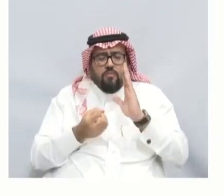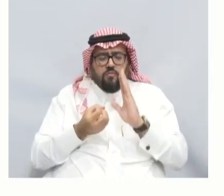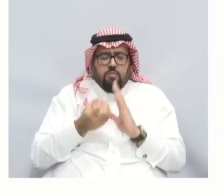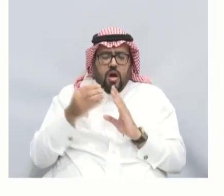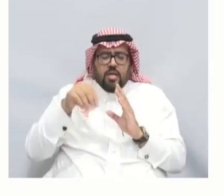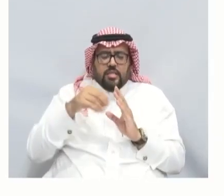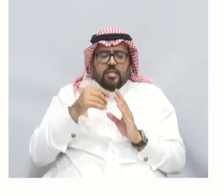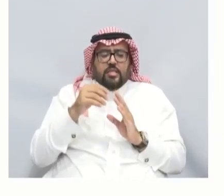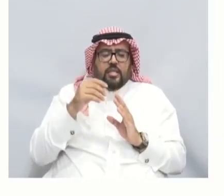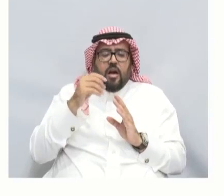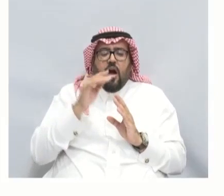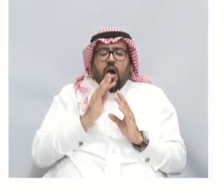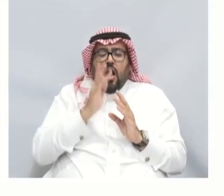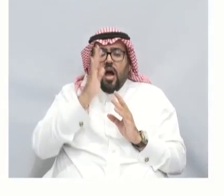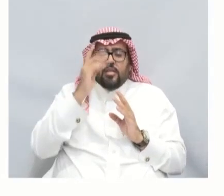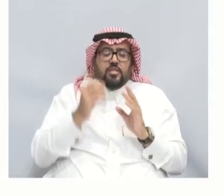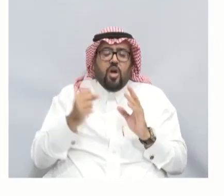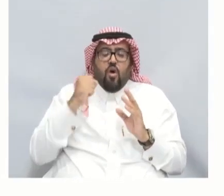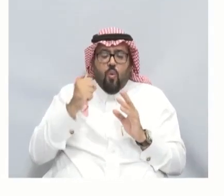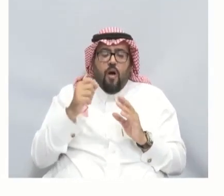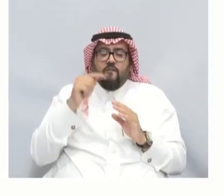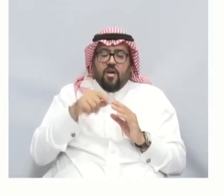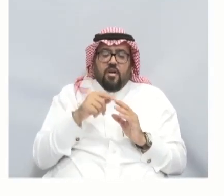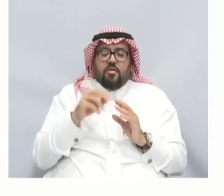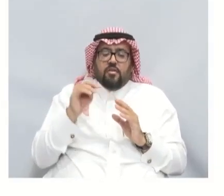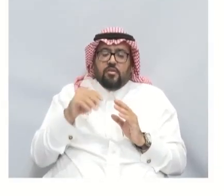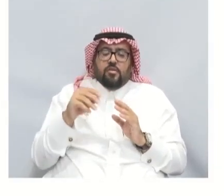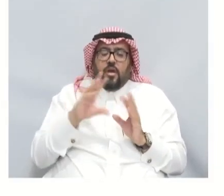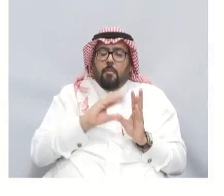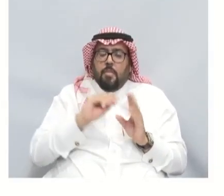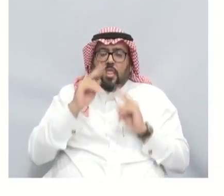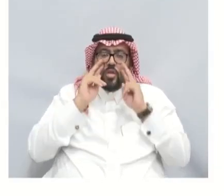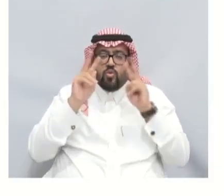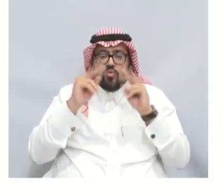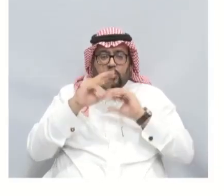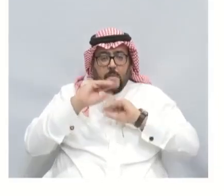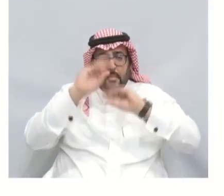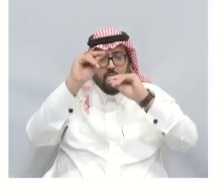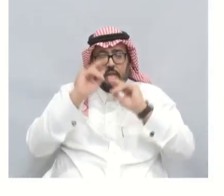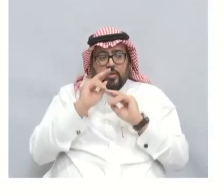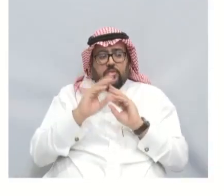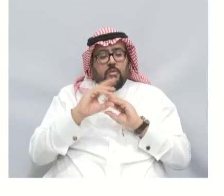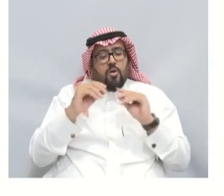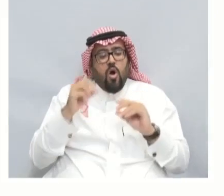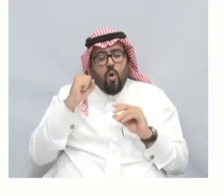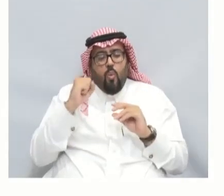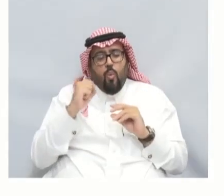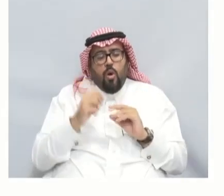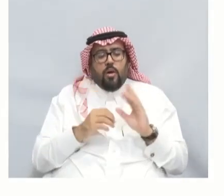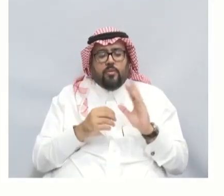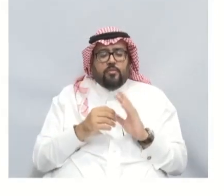والغازات أيضا مرتفعة لو لاحظنا مع بعض، إذن لو لاحظنا مع بعض بهذا الشيء، إذن